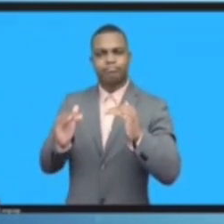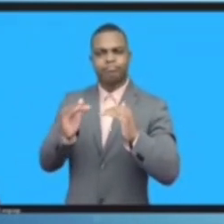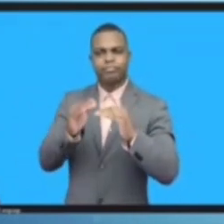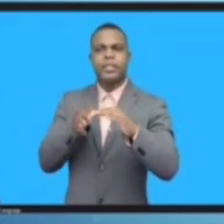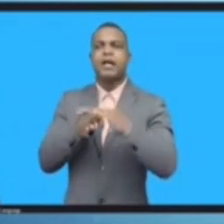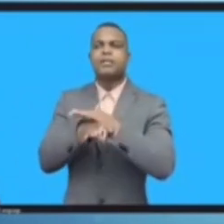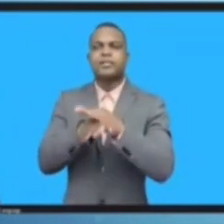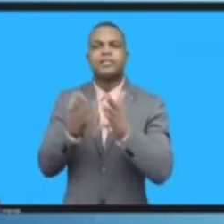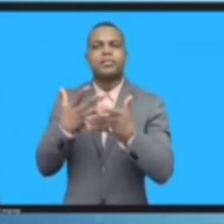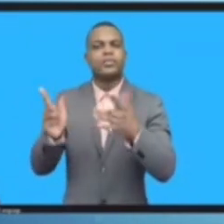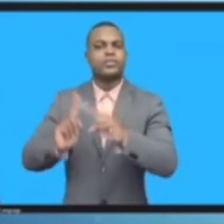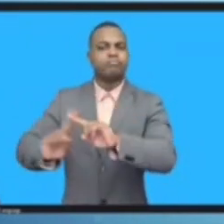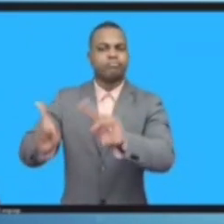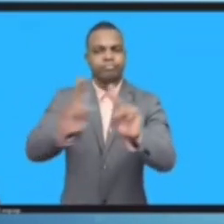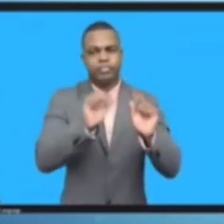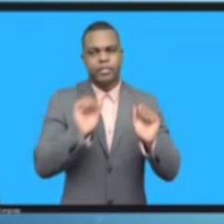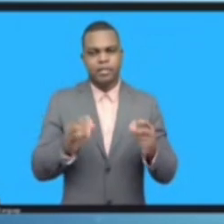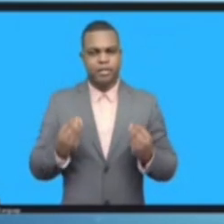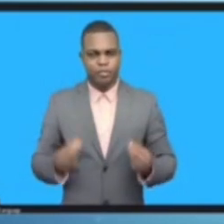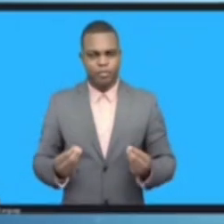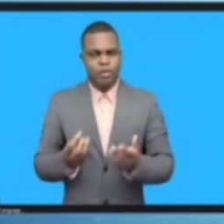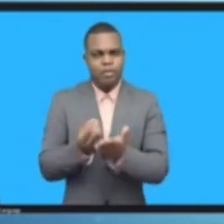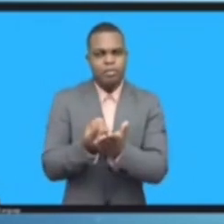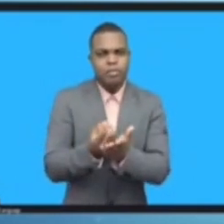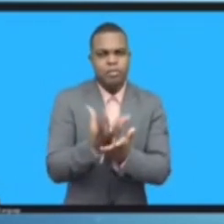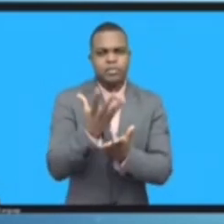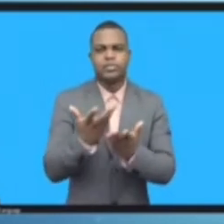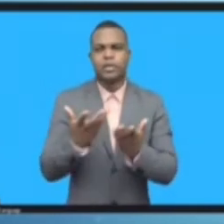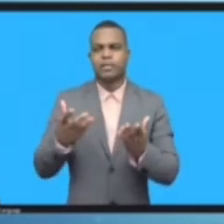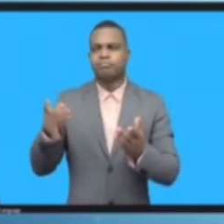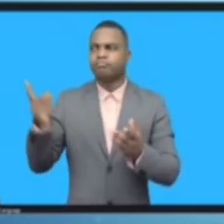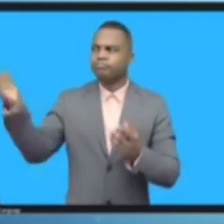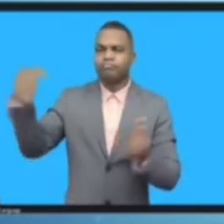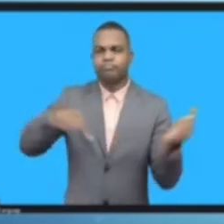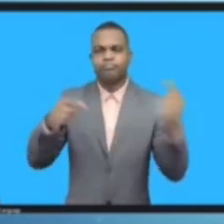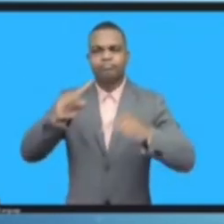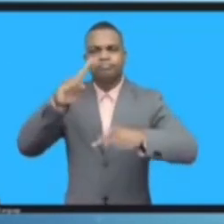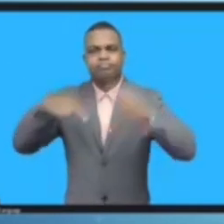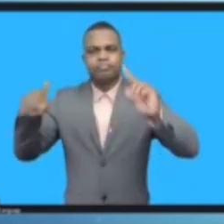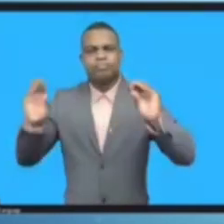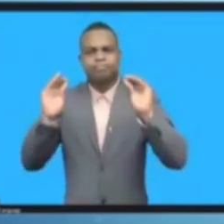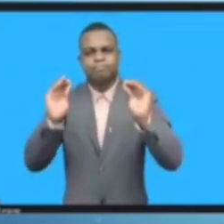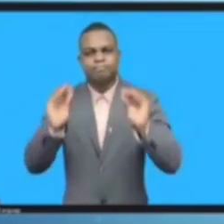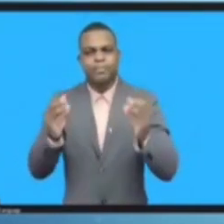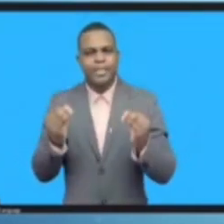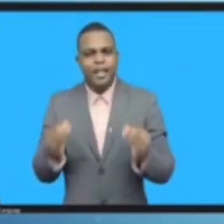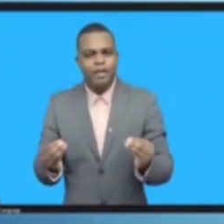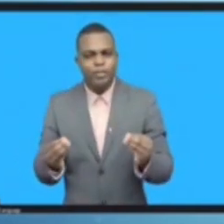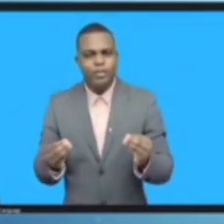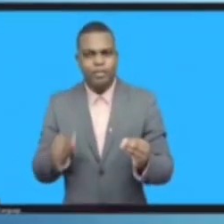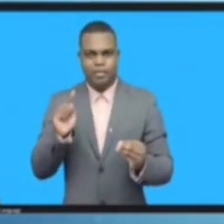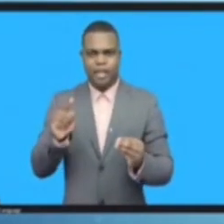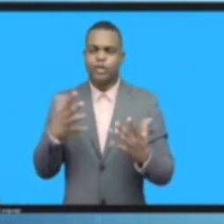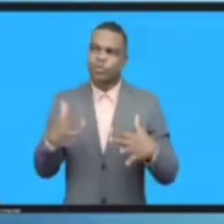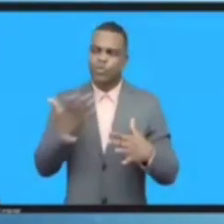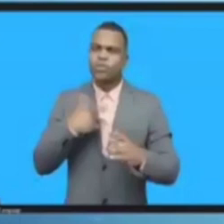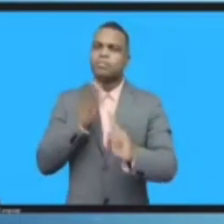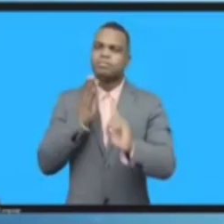On invite les gouvernements pour leur soutien dans cet effort-ci. C'est un aspect qui nous tient beaucoup à